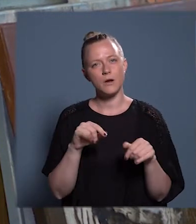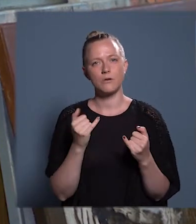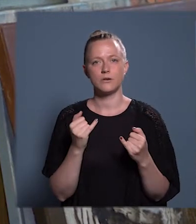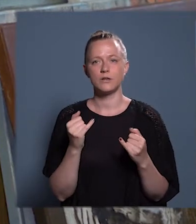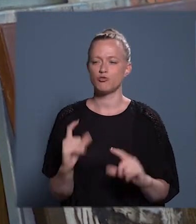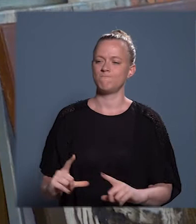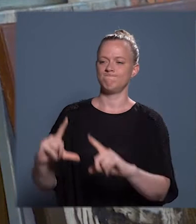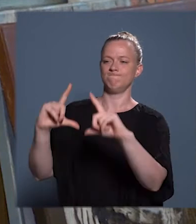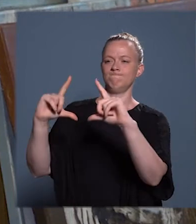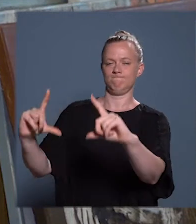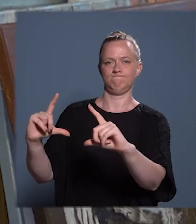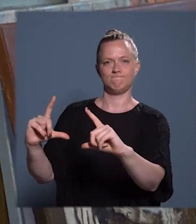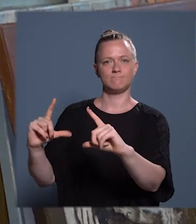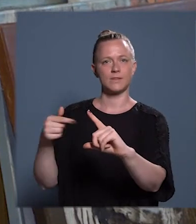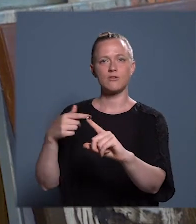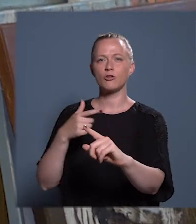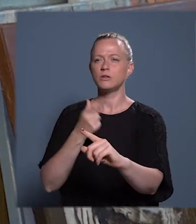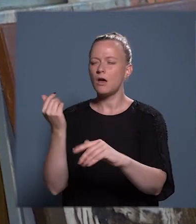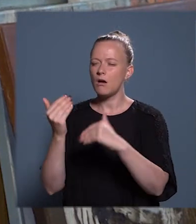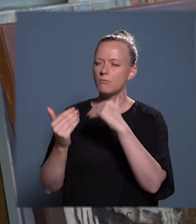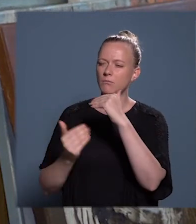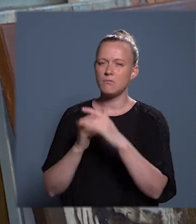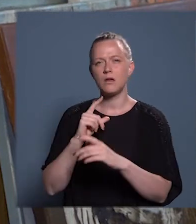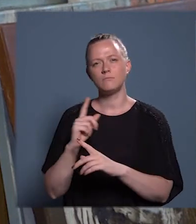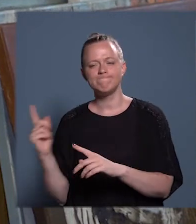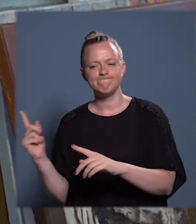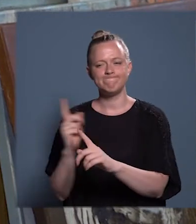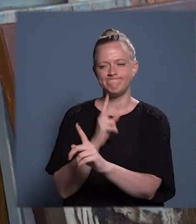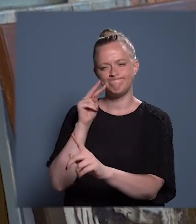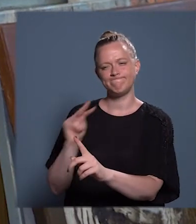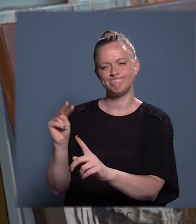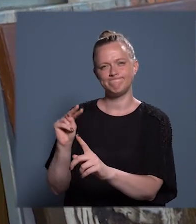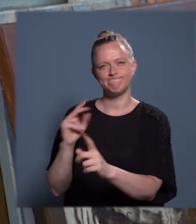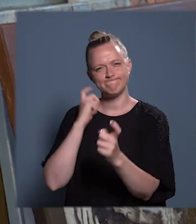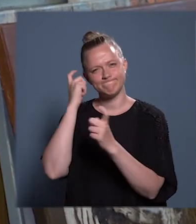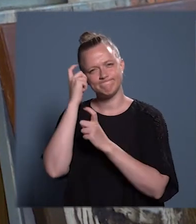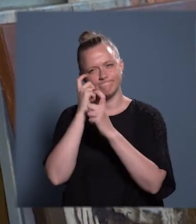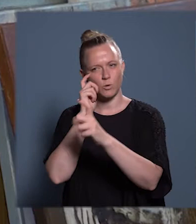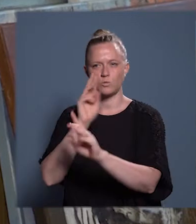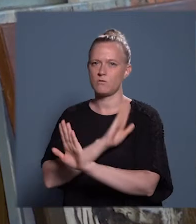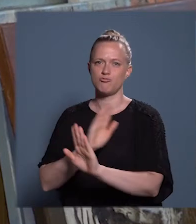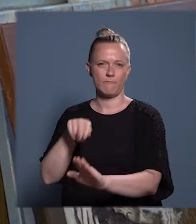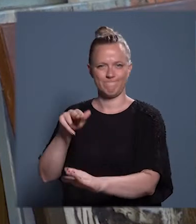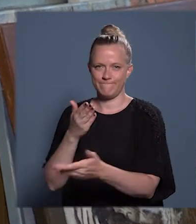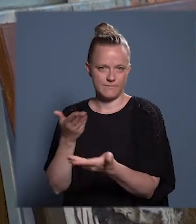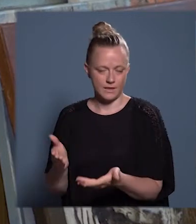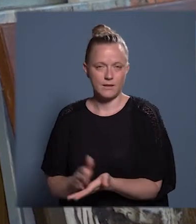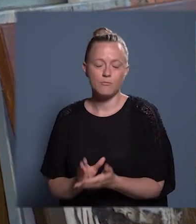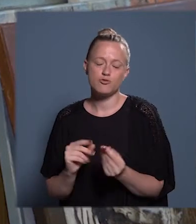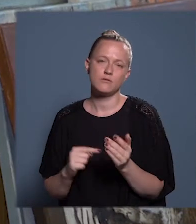kirakom, és napokig elmegyek mellette, és most spekulálok rajta. Úgyhogy nagyon sokszor van